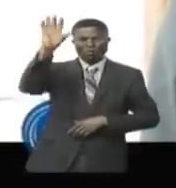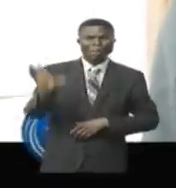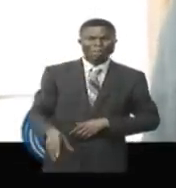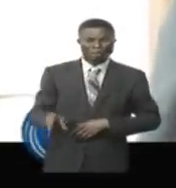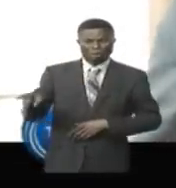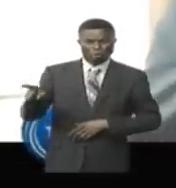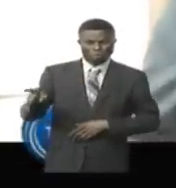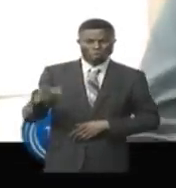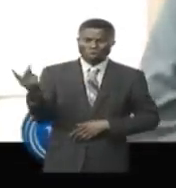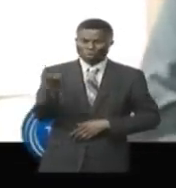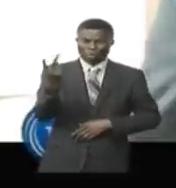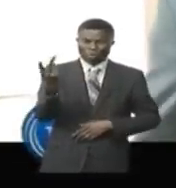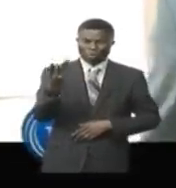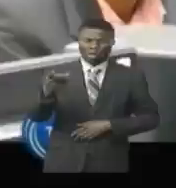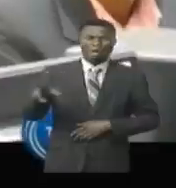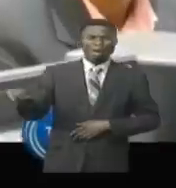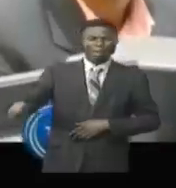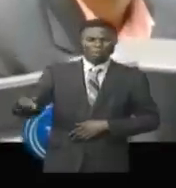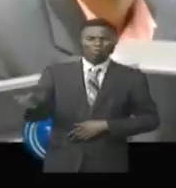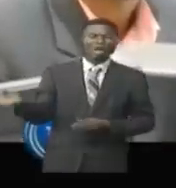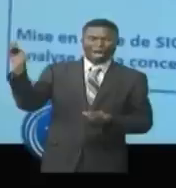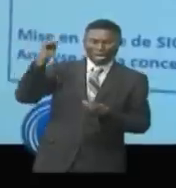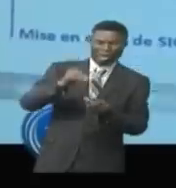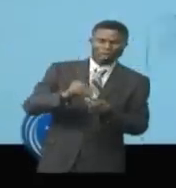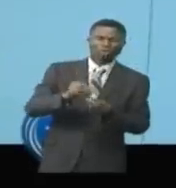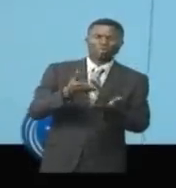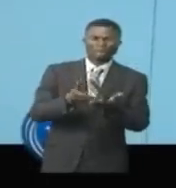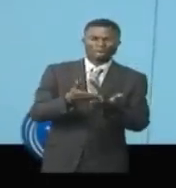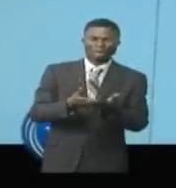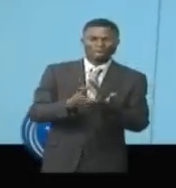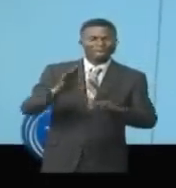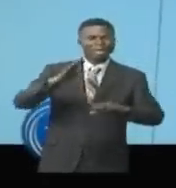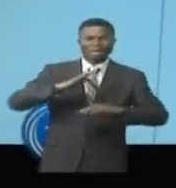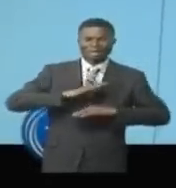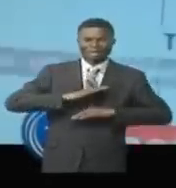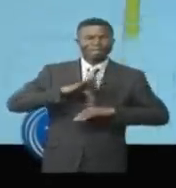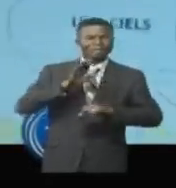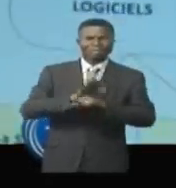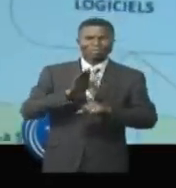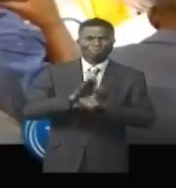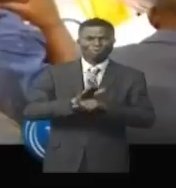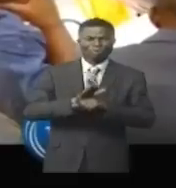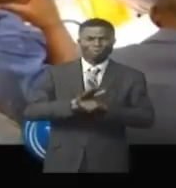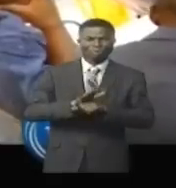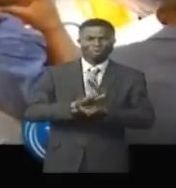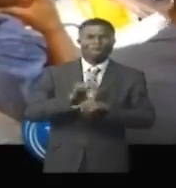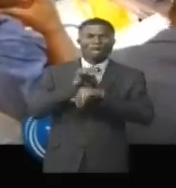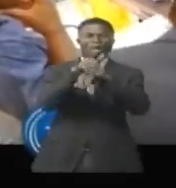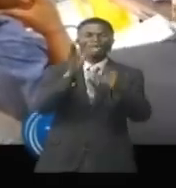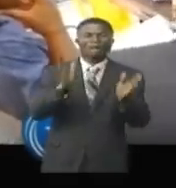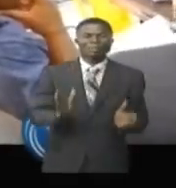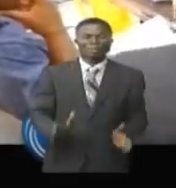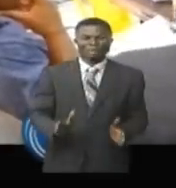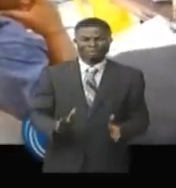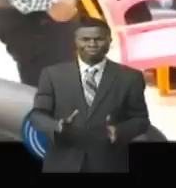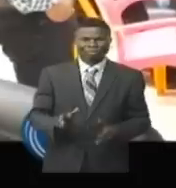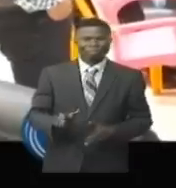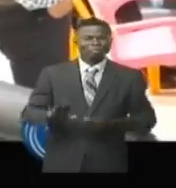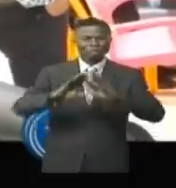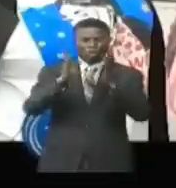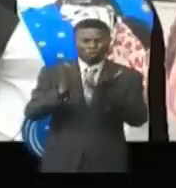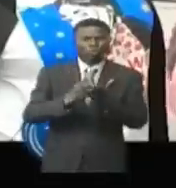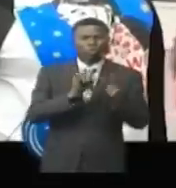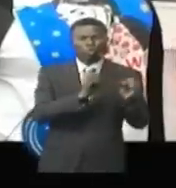qui seront les deux autres provinces qui vont suivre. Satisfaction aussi de quelques participants. Tout s'est bien